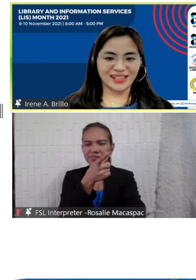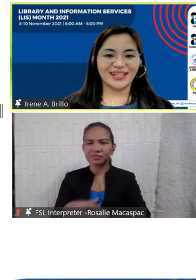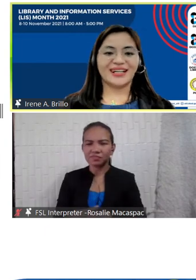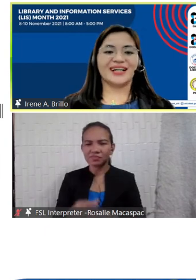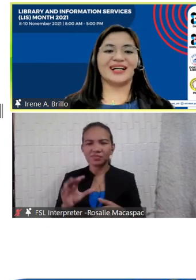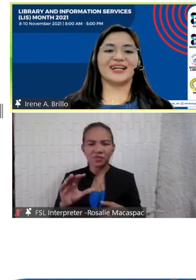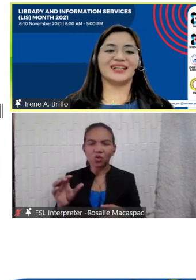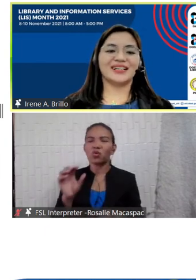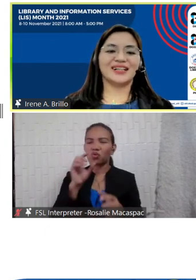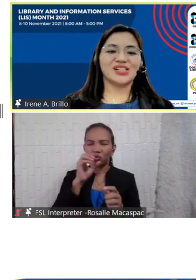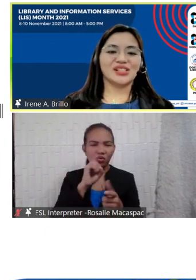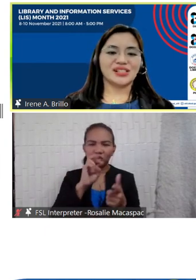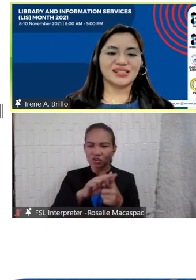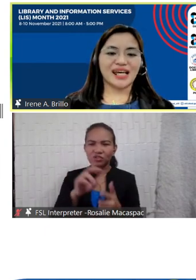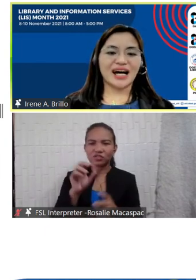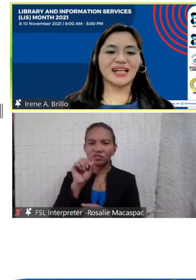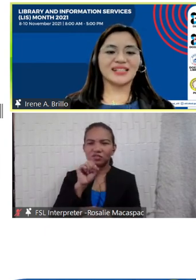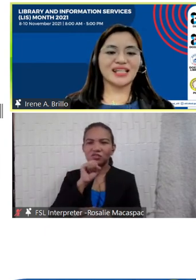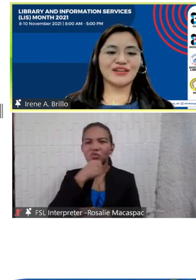oldest